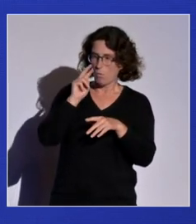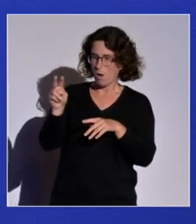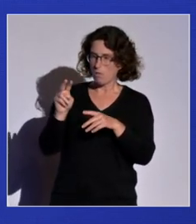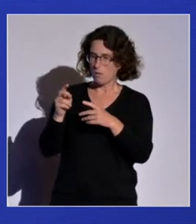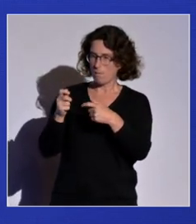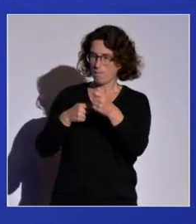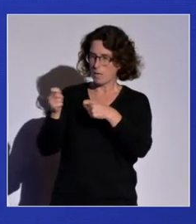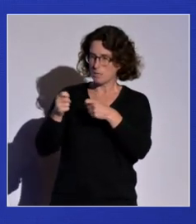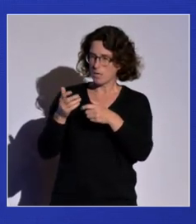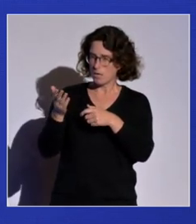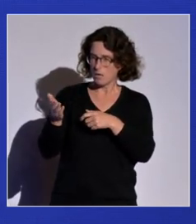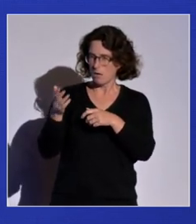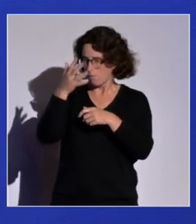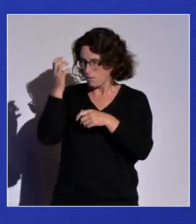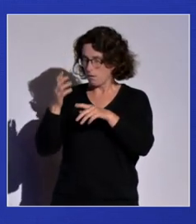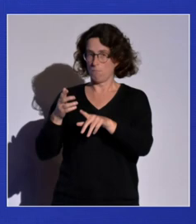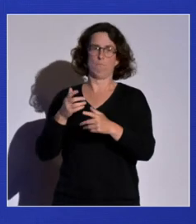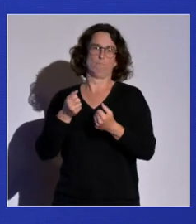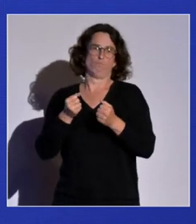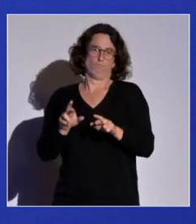Si s'interrompait